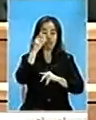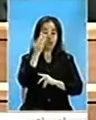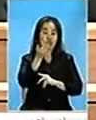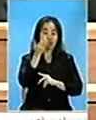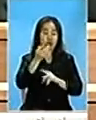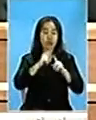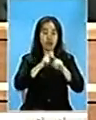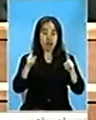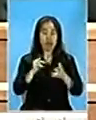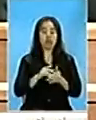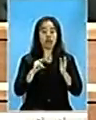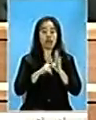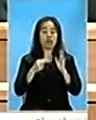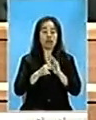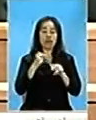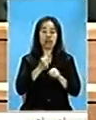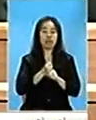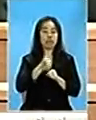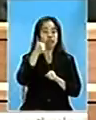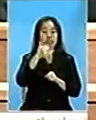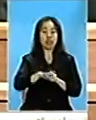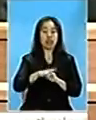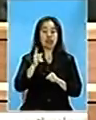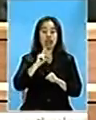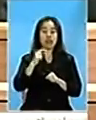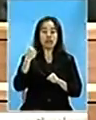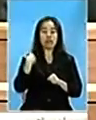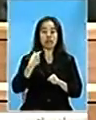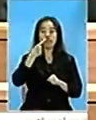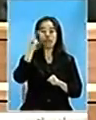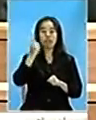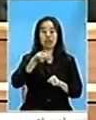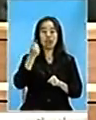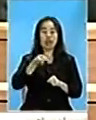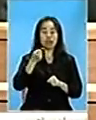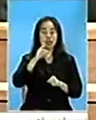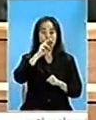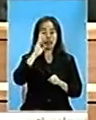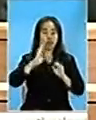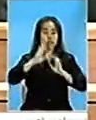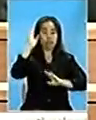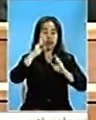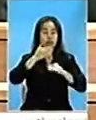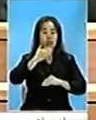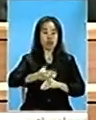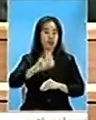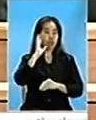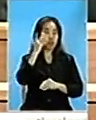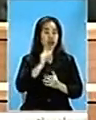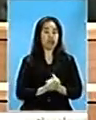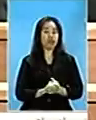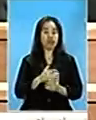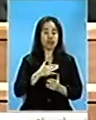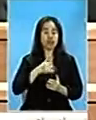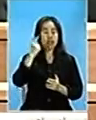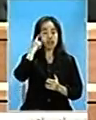ต่ว่านั่นคือคุณทำได้แค่กับพีเปลือกของระบอบประชาธิปไตยและในท้ายที่สุดผมคิดว่าโ